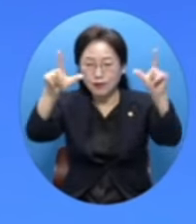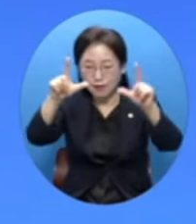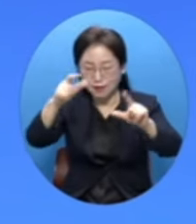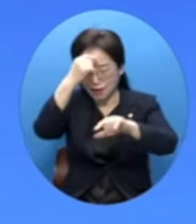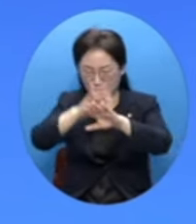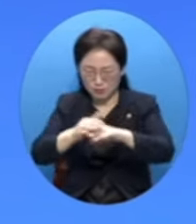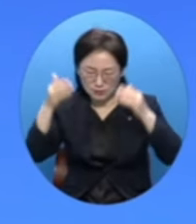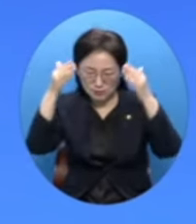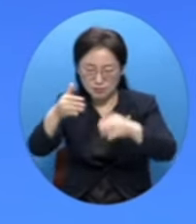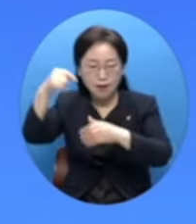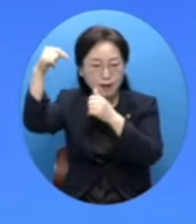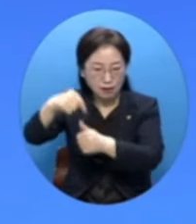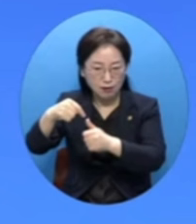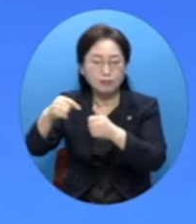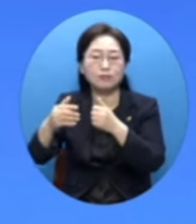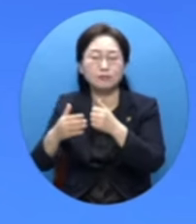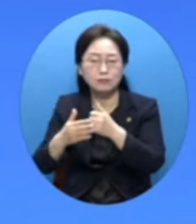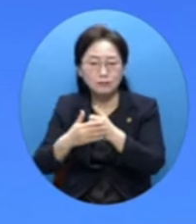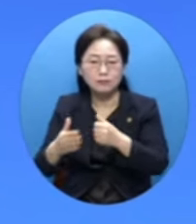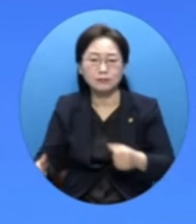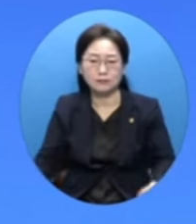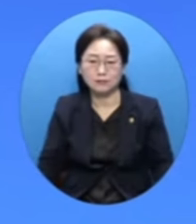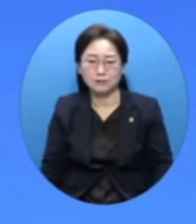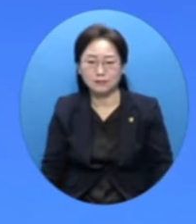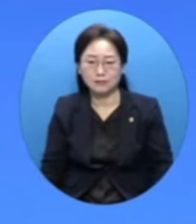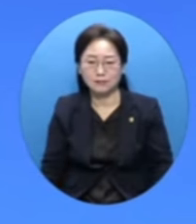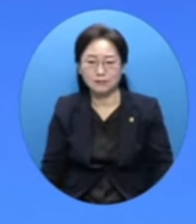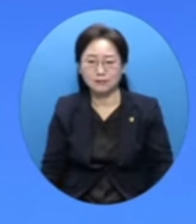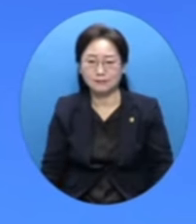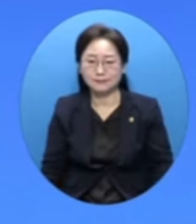집중하라고 말씀하셨기 때문에